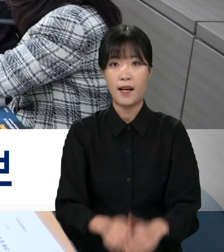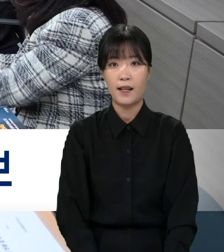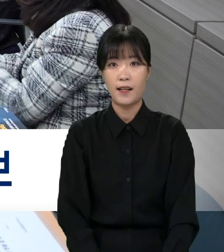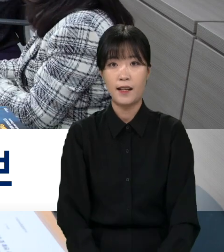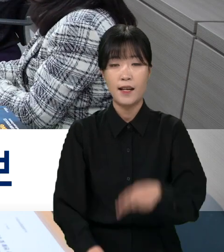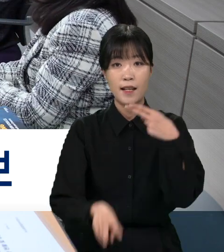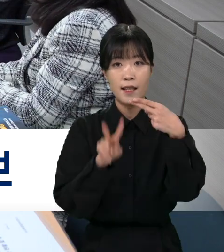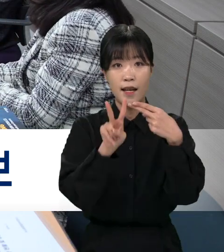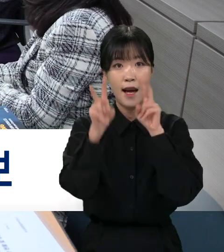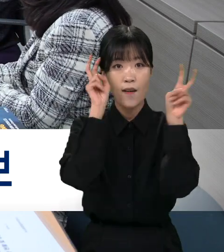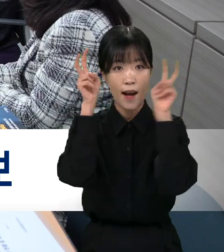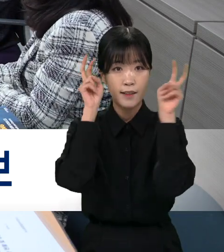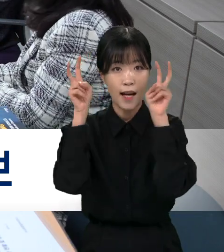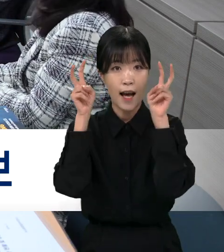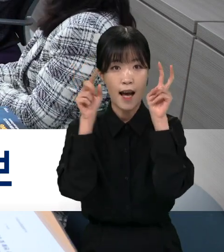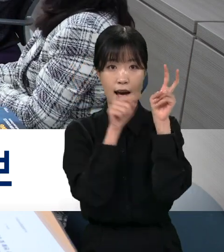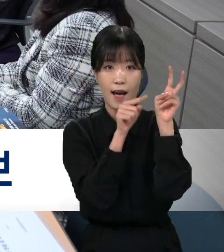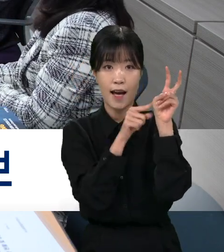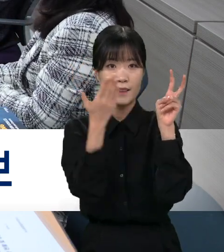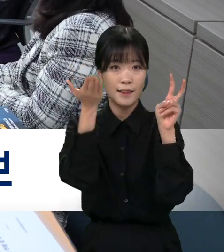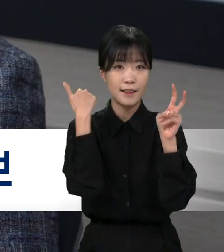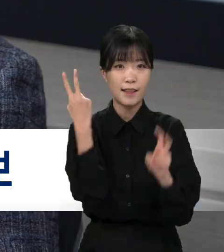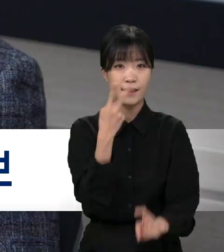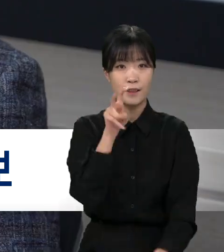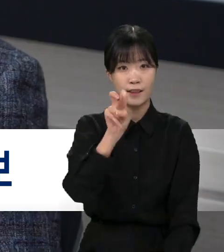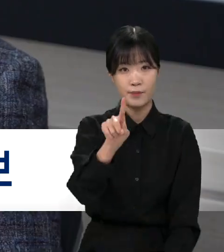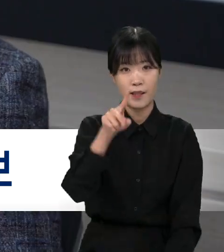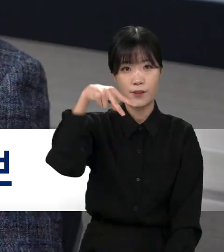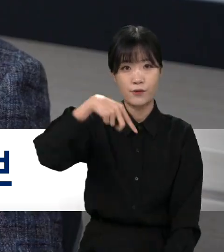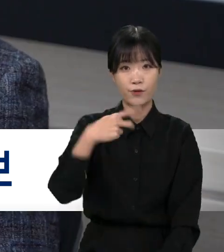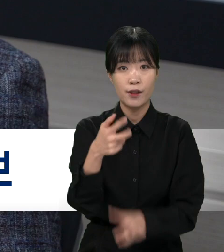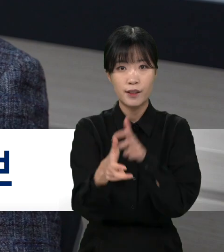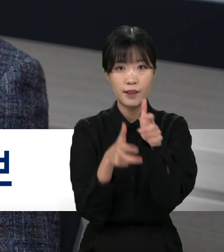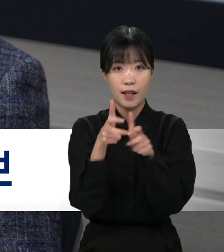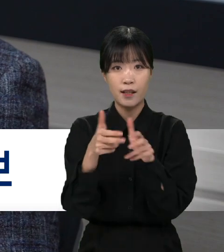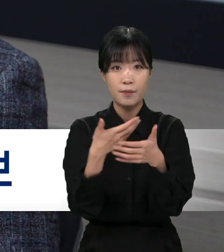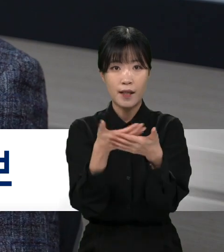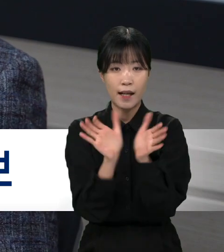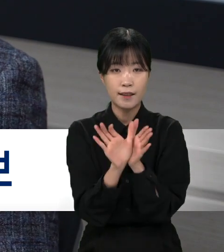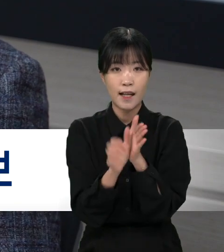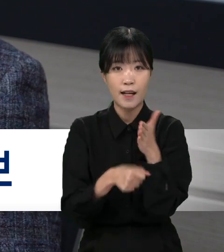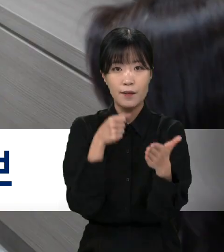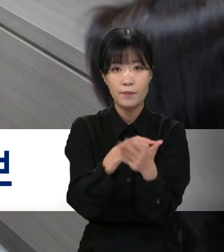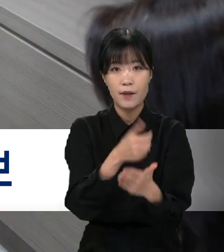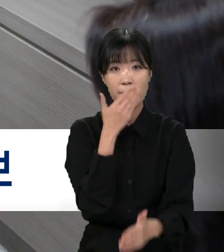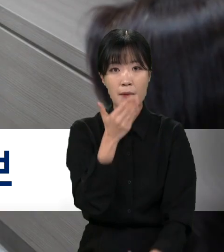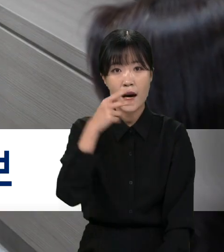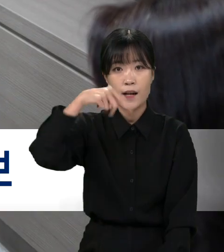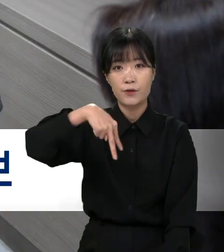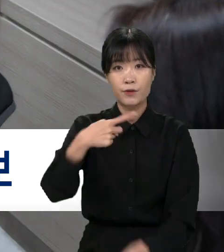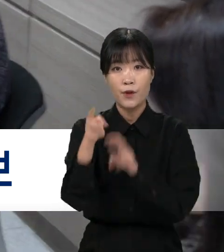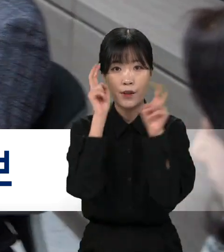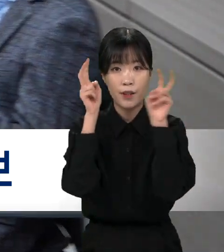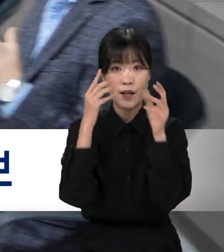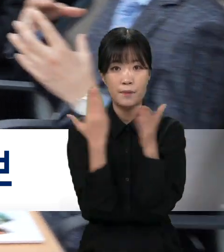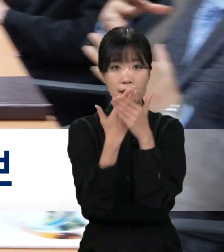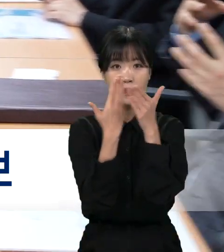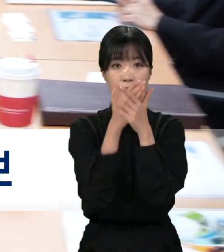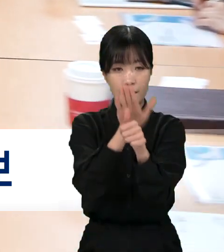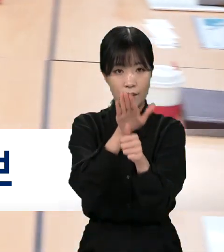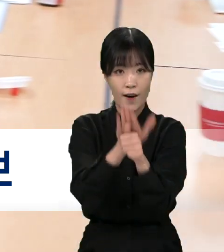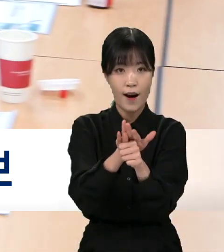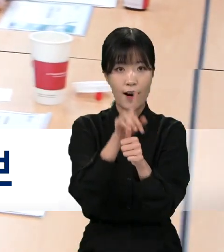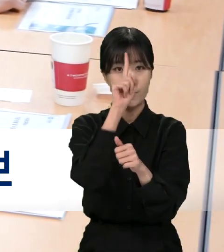코리아를 방문했습니다 H2 코리아는 지난 2021년 수소산업 산업진흥 기관으로 지정된 바